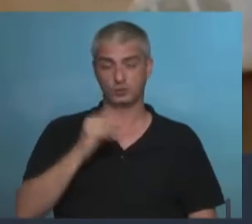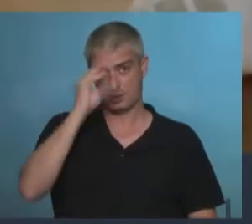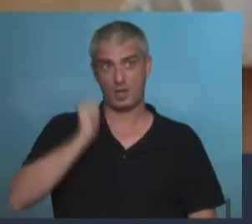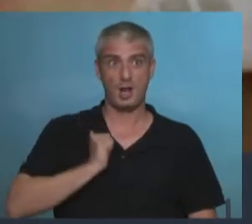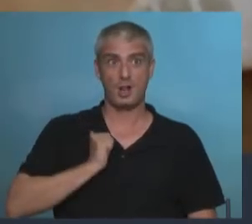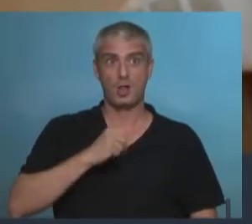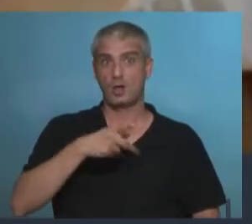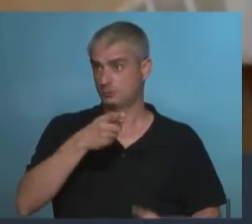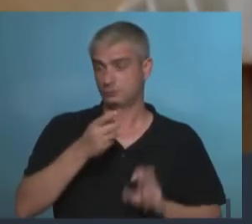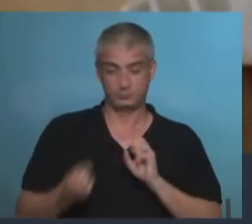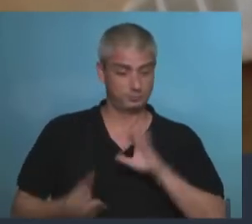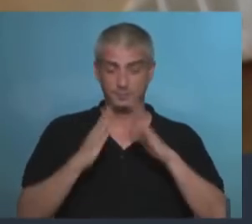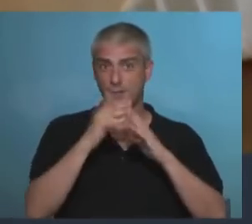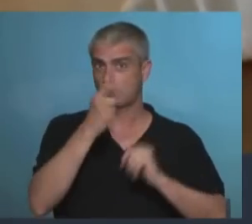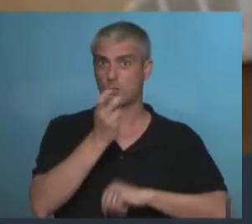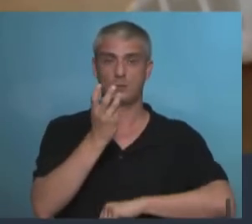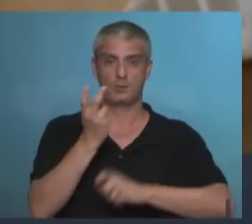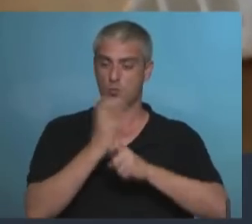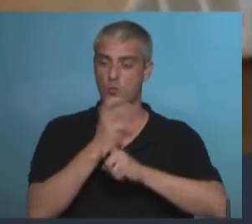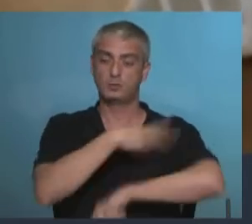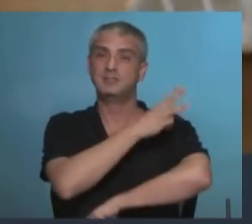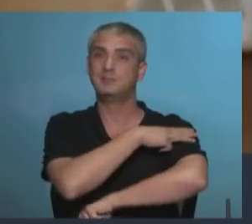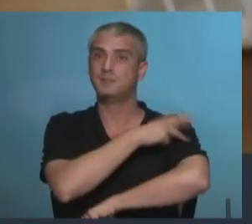מהבית, הוא קיים בקורס מק"י, מוצאתי אותו לפני חודשיים.